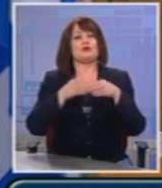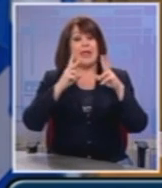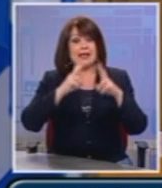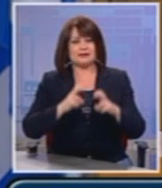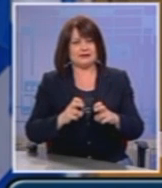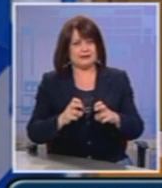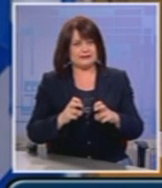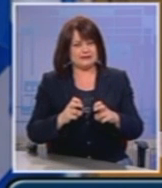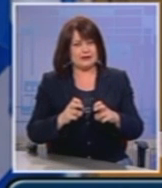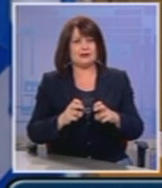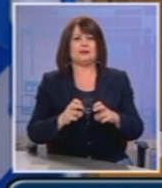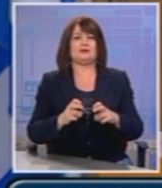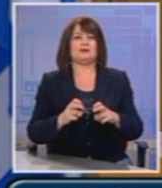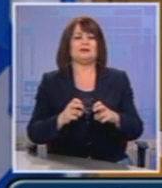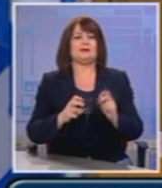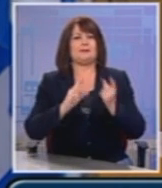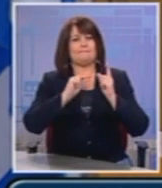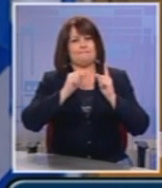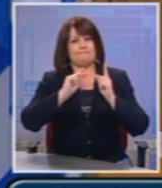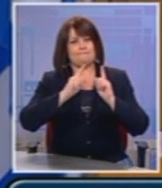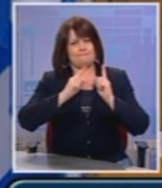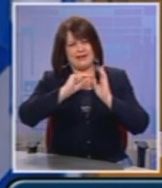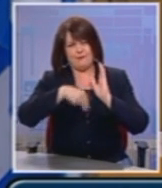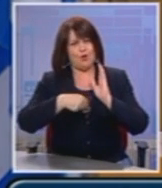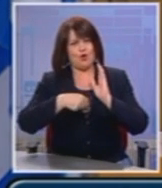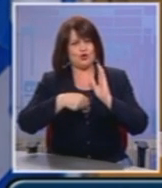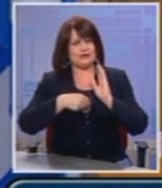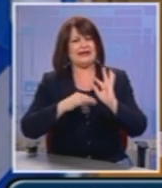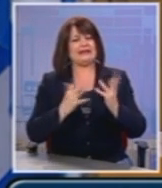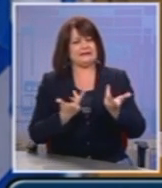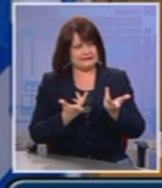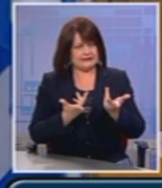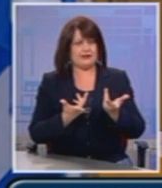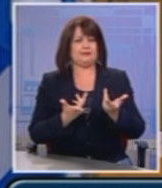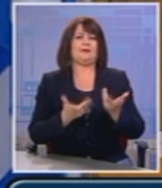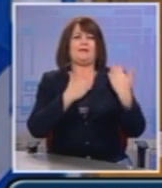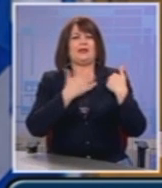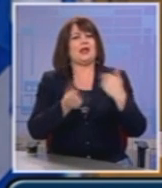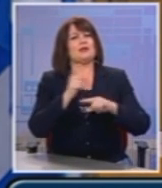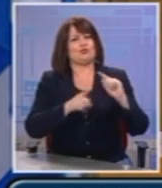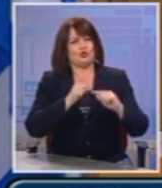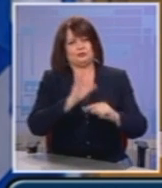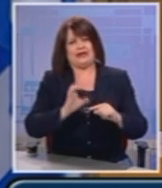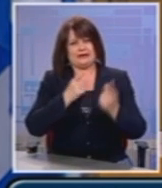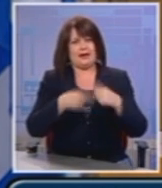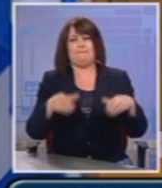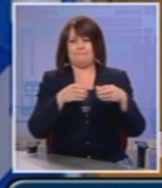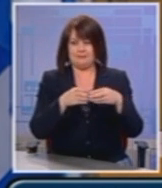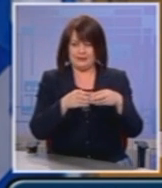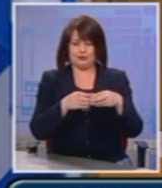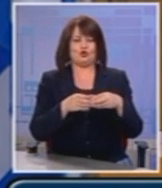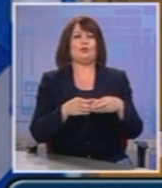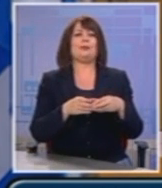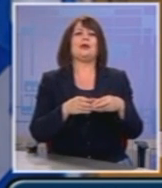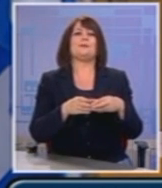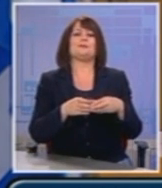επιτροπής για την την διερεύνηση των συνθηκών και των ευθυνών για την υπαγωγή της χώρας στο καθεστώς των